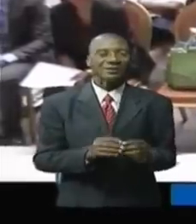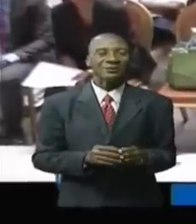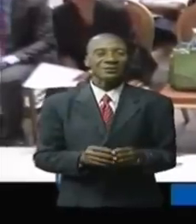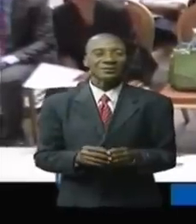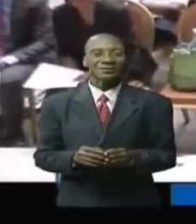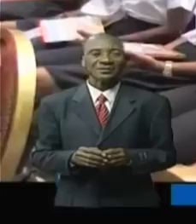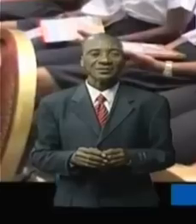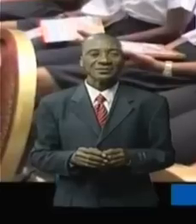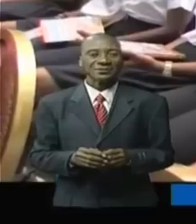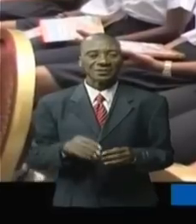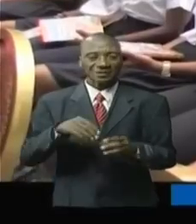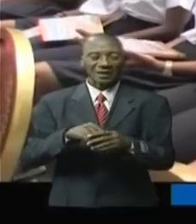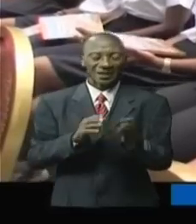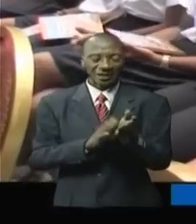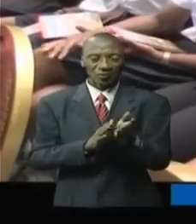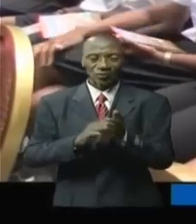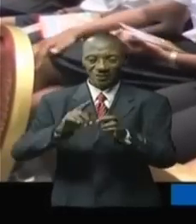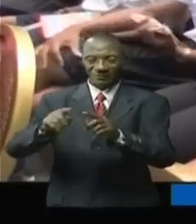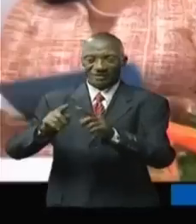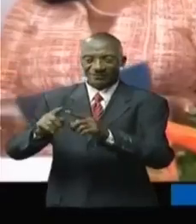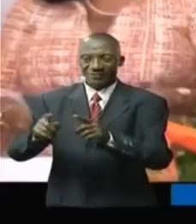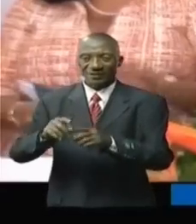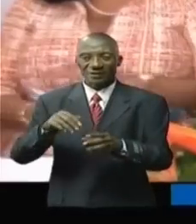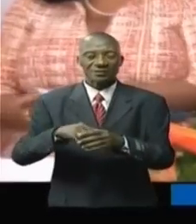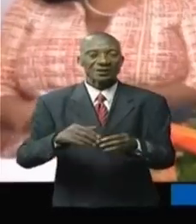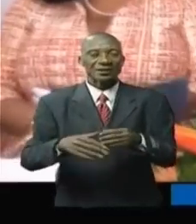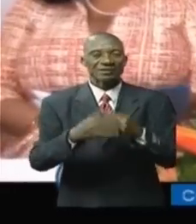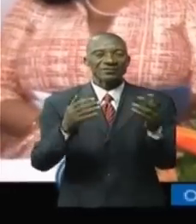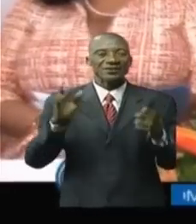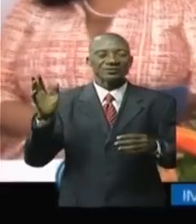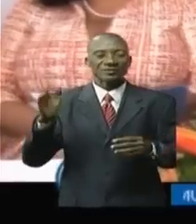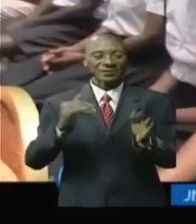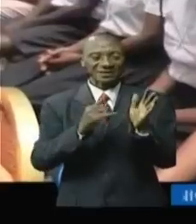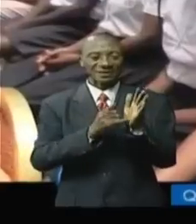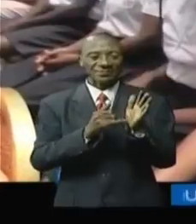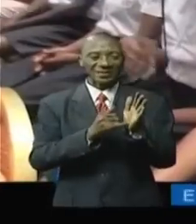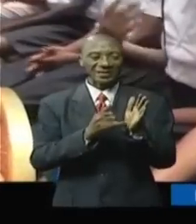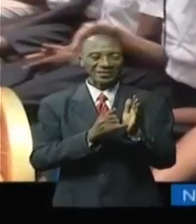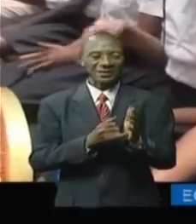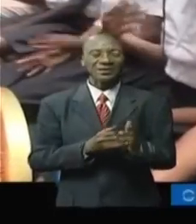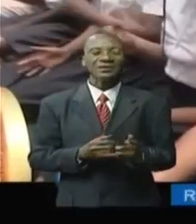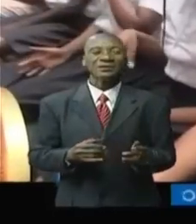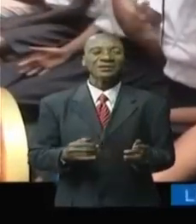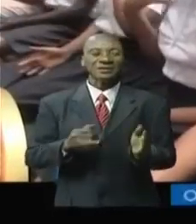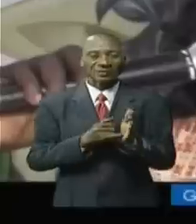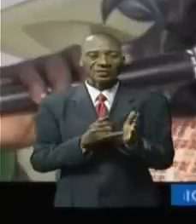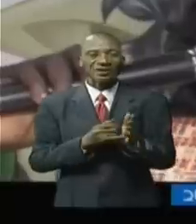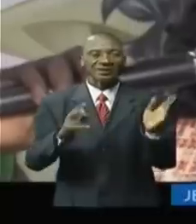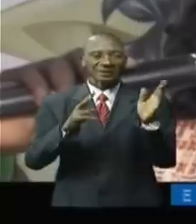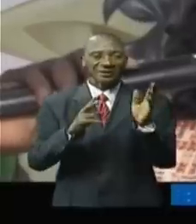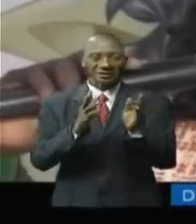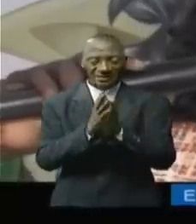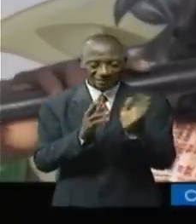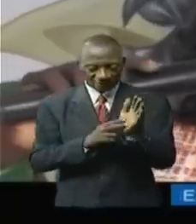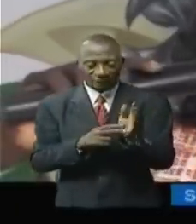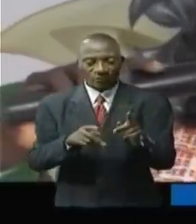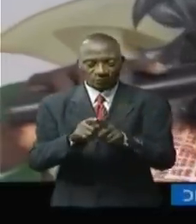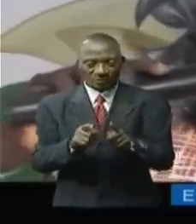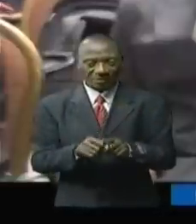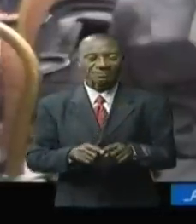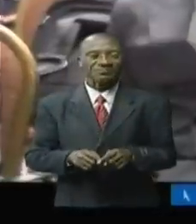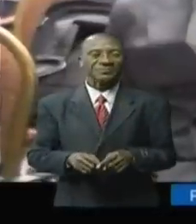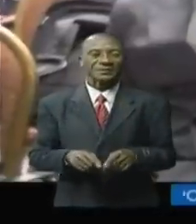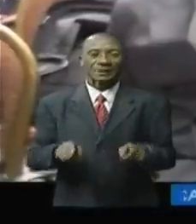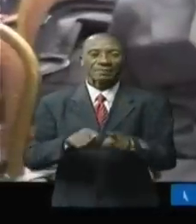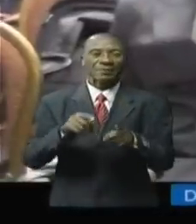dans différentes écoles de Kinshasa. Du lundi 13 au samedi 18 juin, le collège John Mabuidi dans la commune de la Gombe, le collège